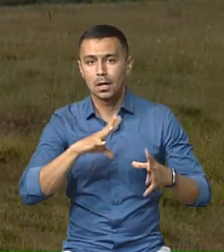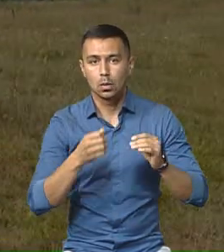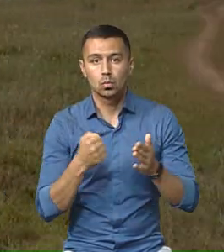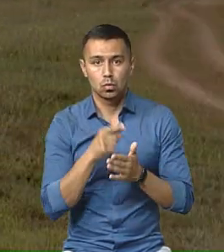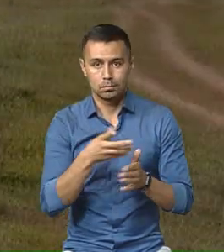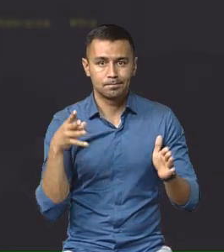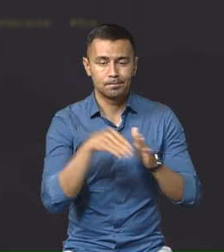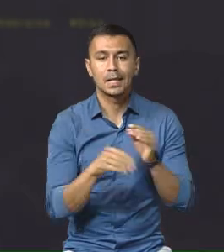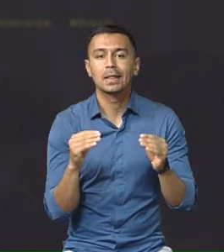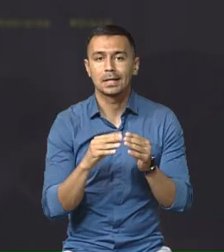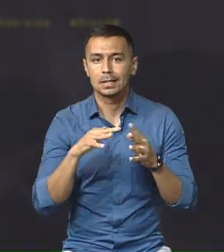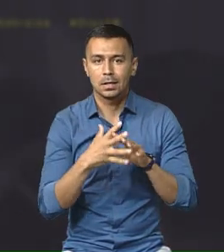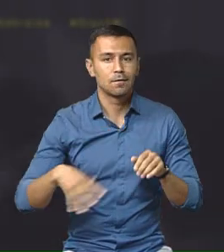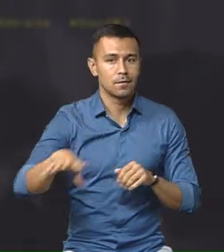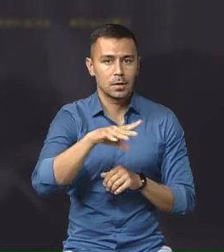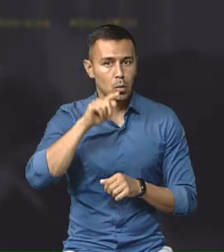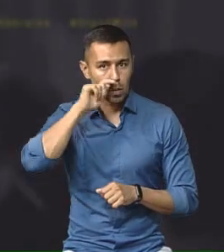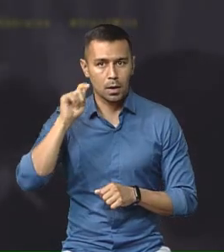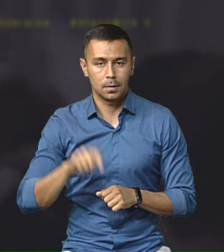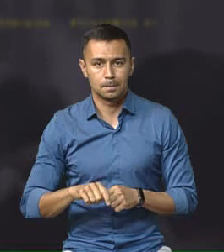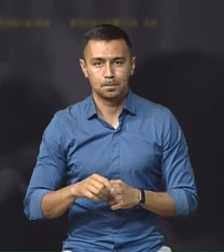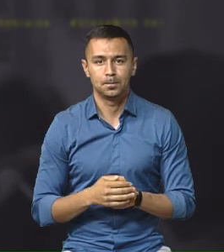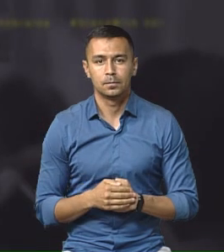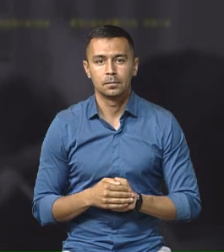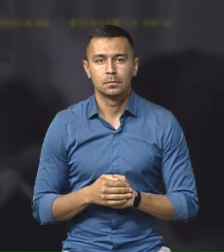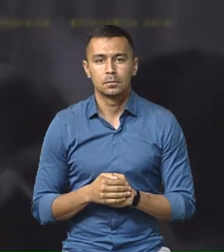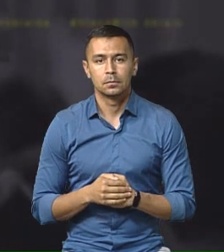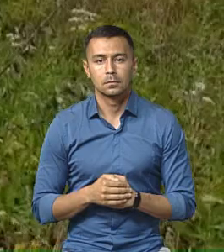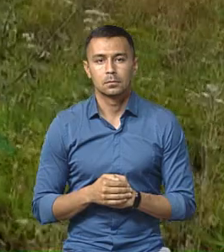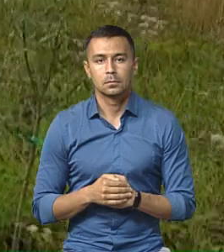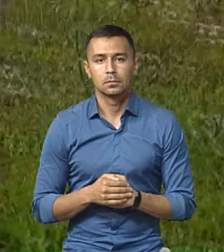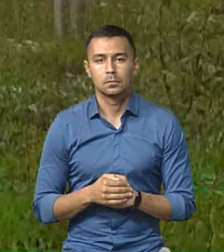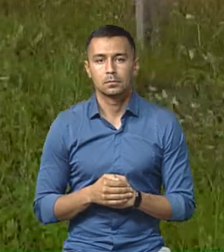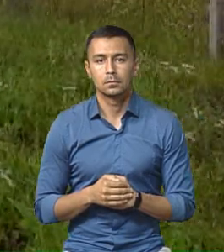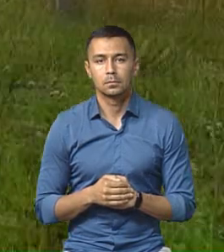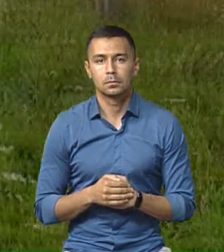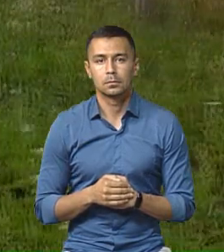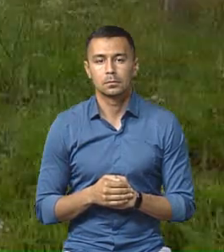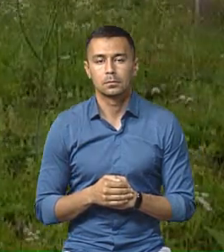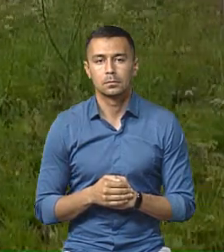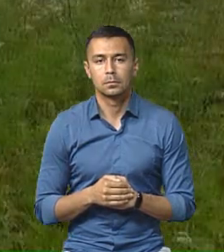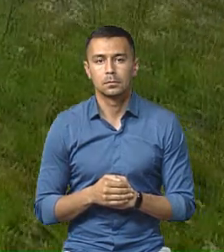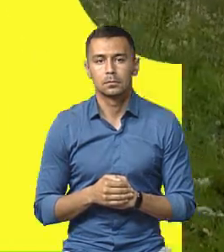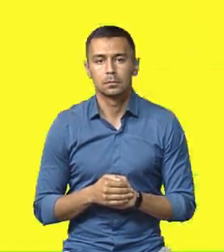нього увійшло 10 сіл з усієї України. Діана Колесник, Іван Мовчан. Новини на Суспільному. Хмельниччина.